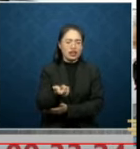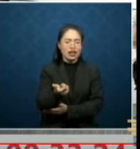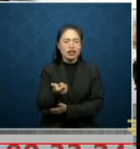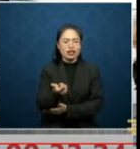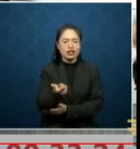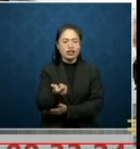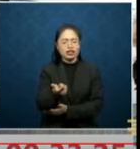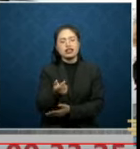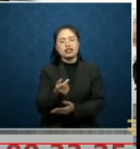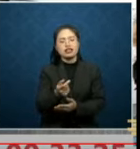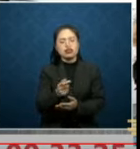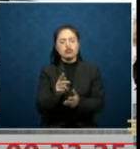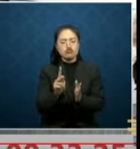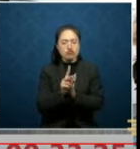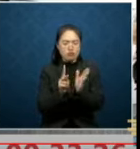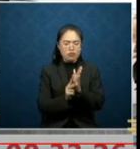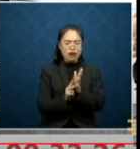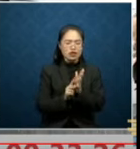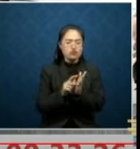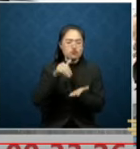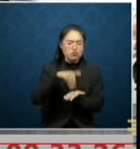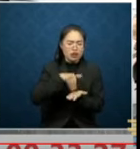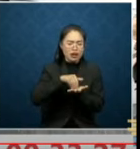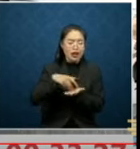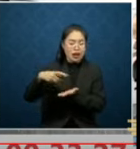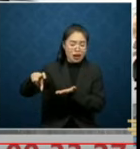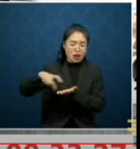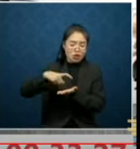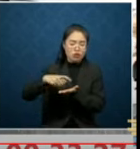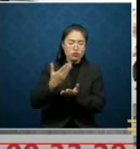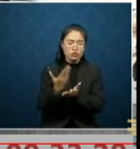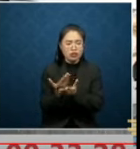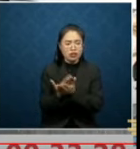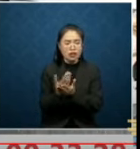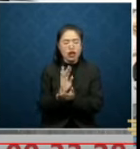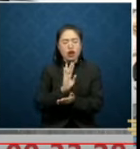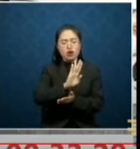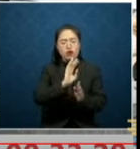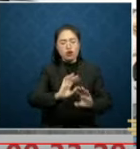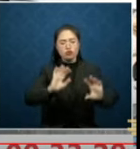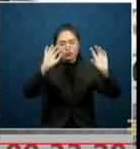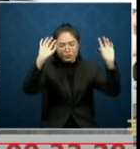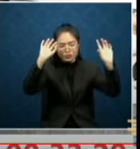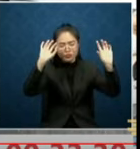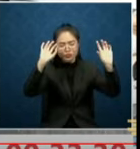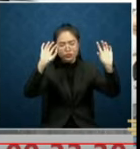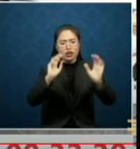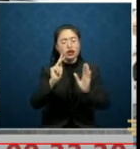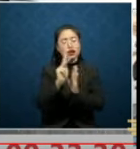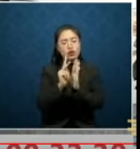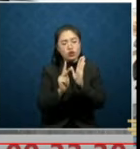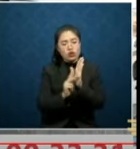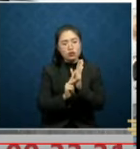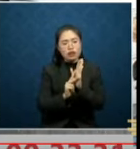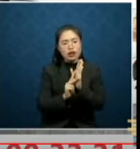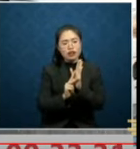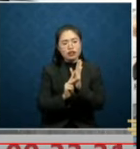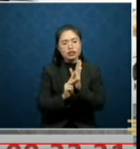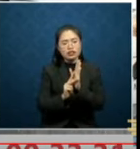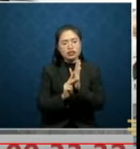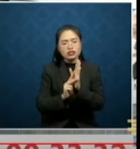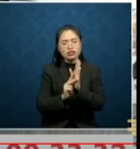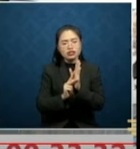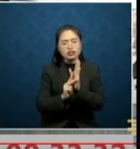าด้วยวิธีการงบประมาณกฎหมายว่าด้วยการโอนงบประมาณกฎหมายว่าด้วยเงินกองคลังและกฎหมายว่าด้วยวินัยการเงิน